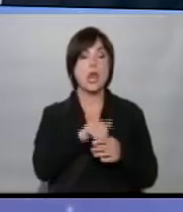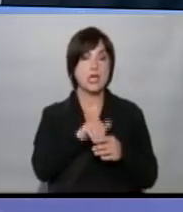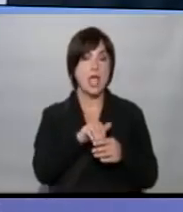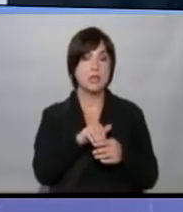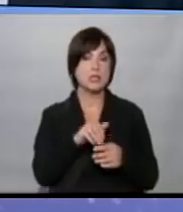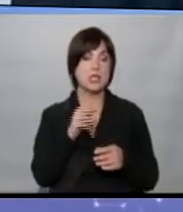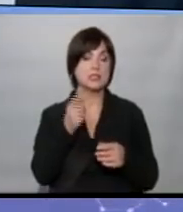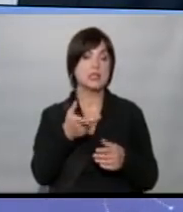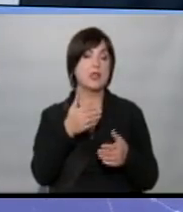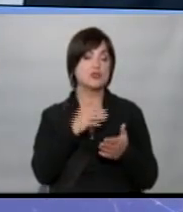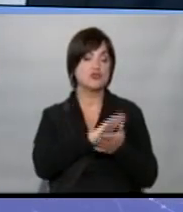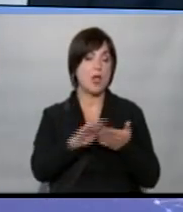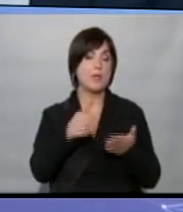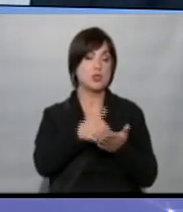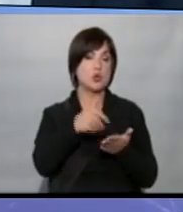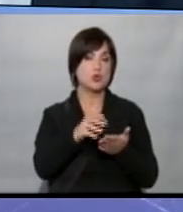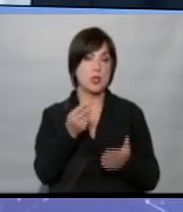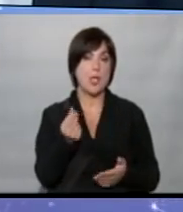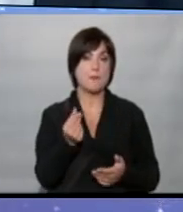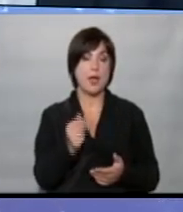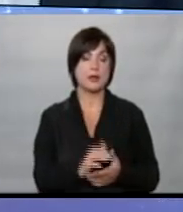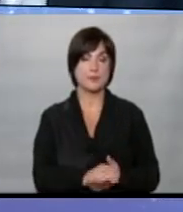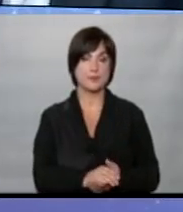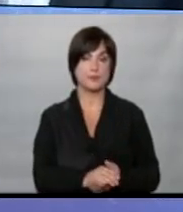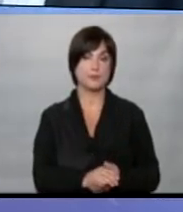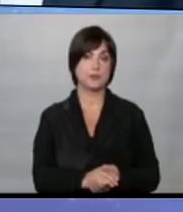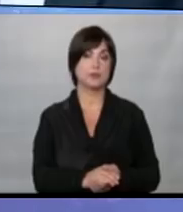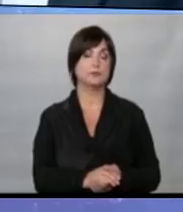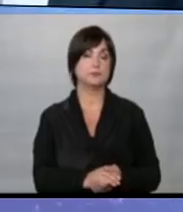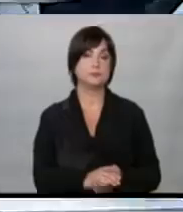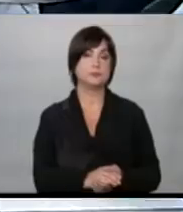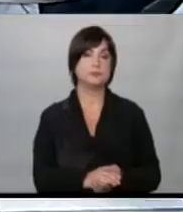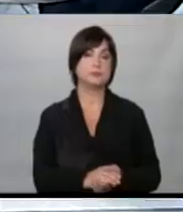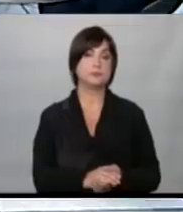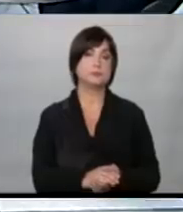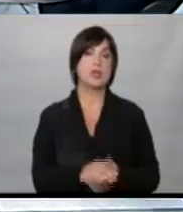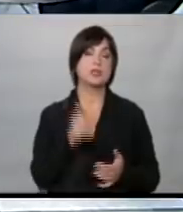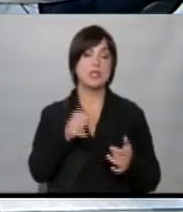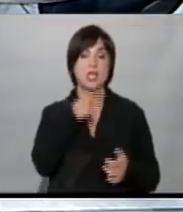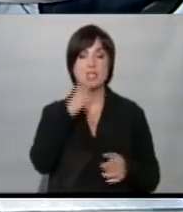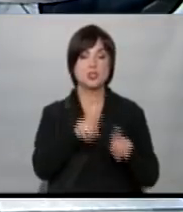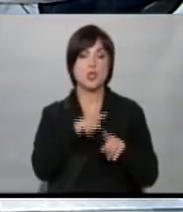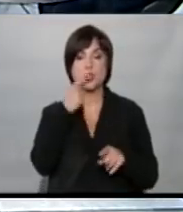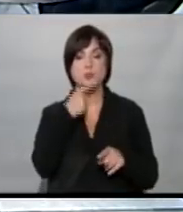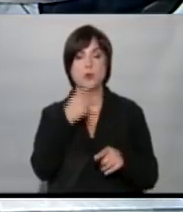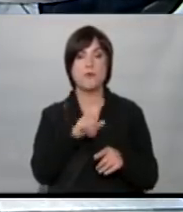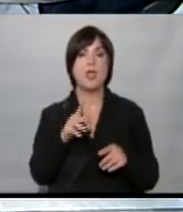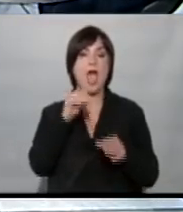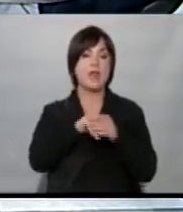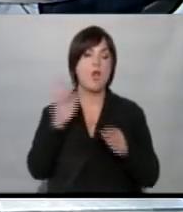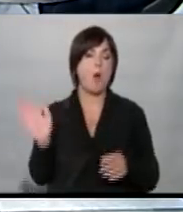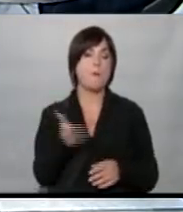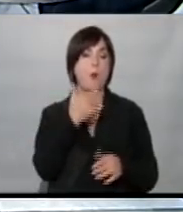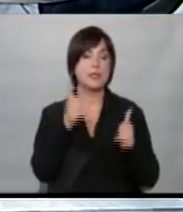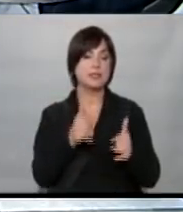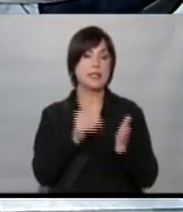е џабе трошење пари. Добро. Суштината е дали сте завлез во НАТО. И ние сме сега за ланскиот снег, веројатно малку зборуваме, бидејќи референдумот помина.